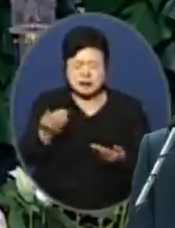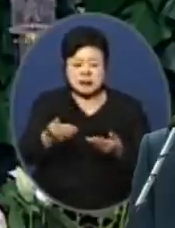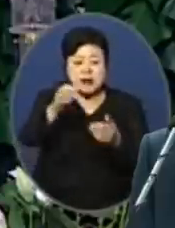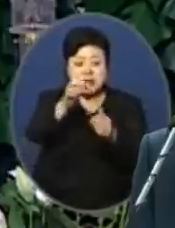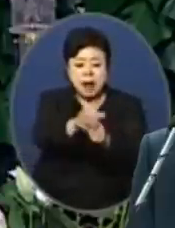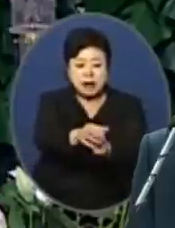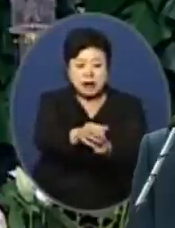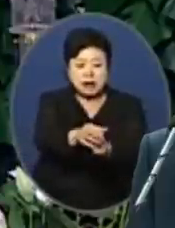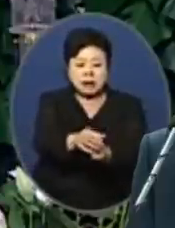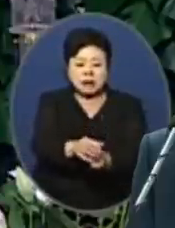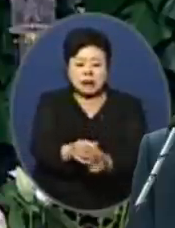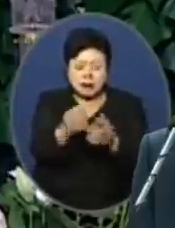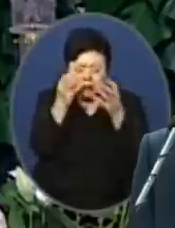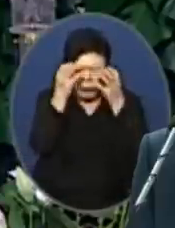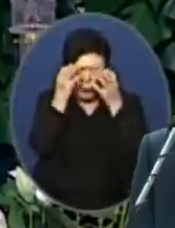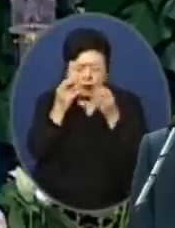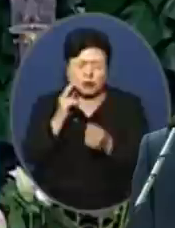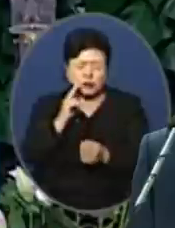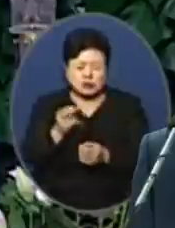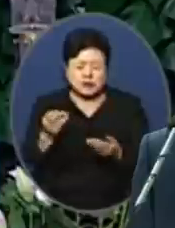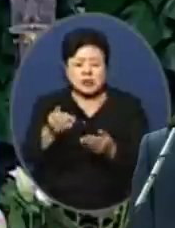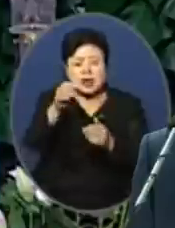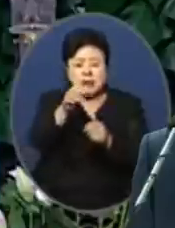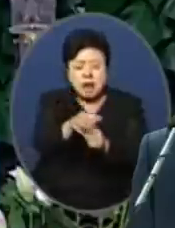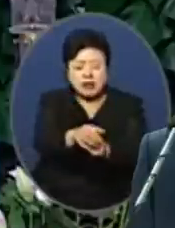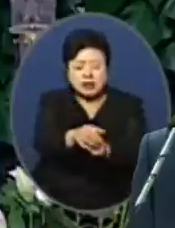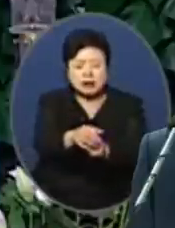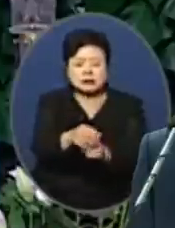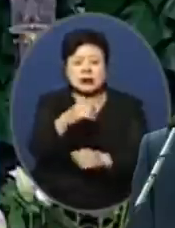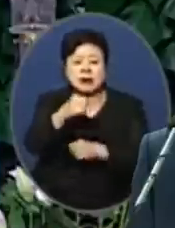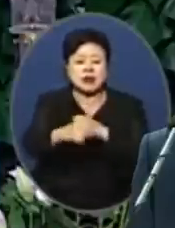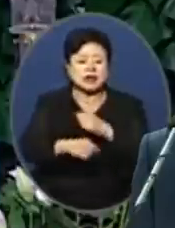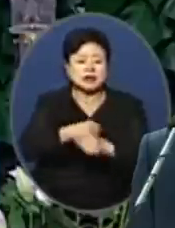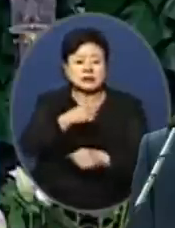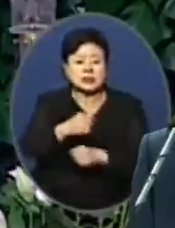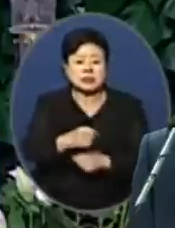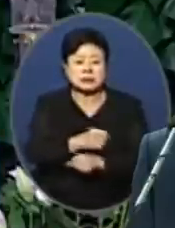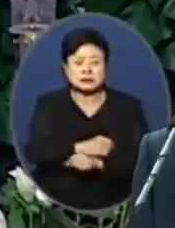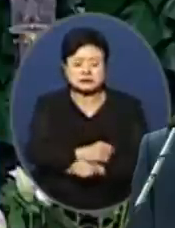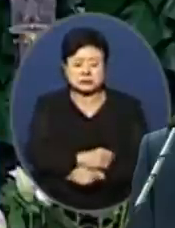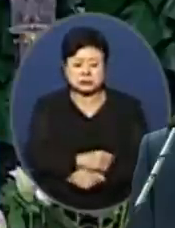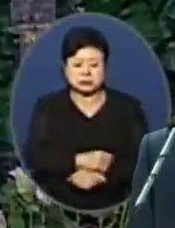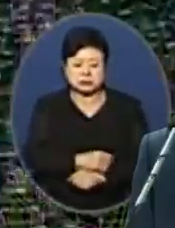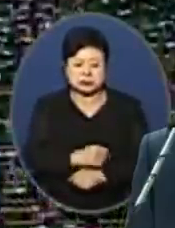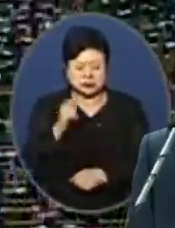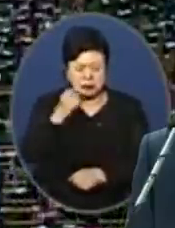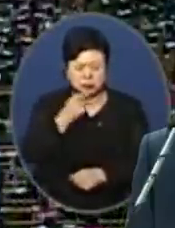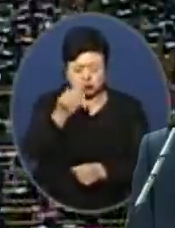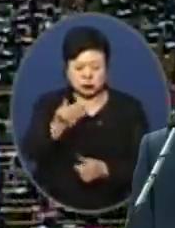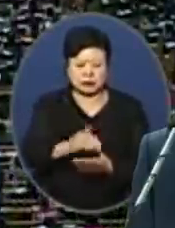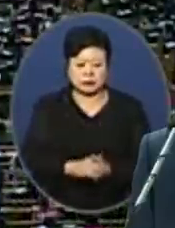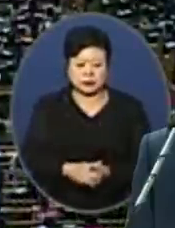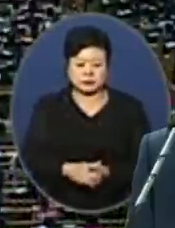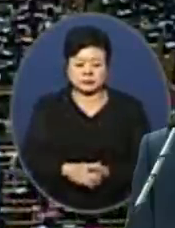아주 고달픈 일을 해서 자손들이 번창하지 못하도록 그렇게 만드는